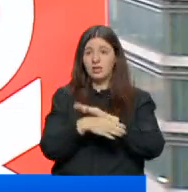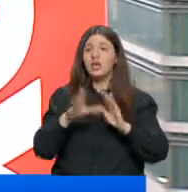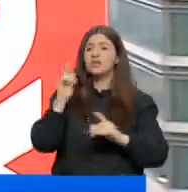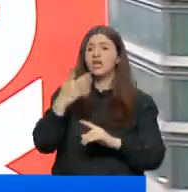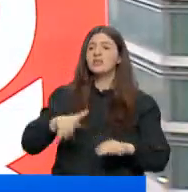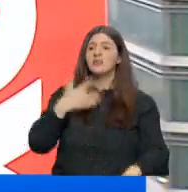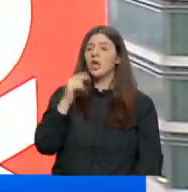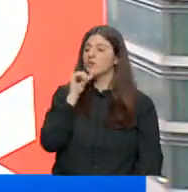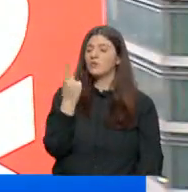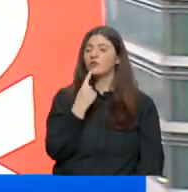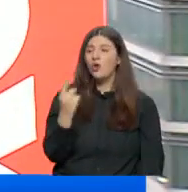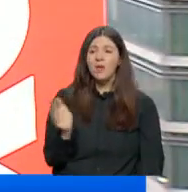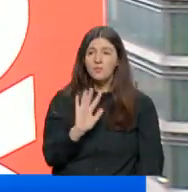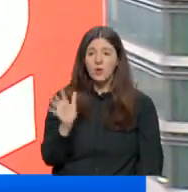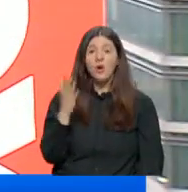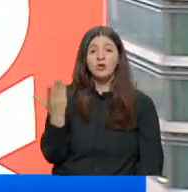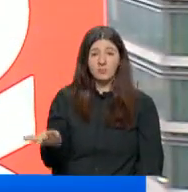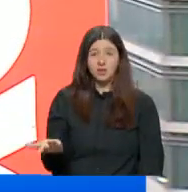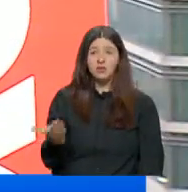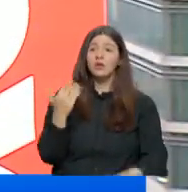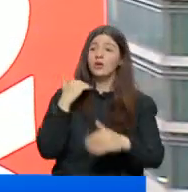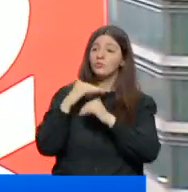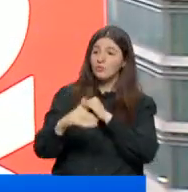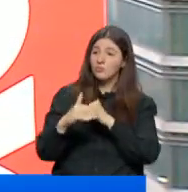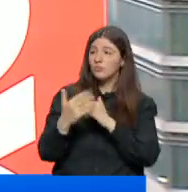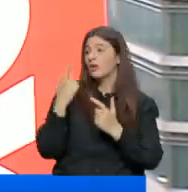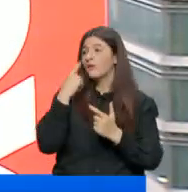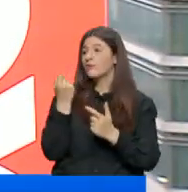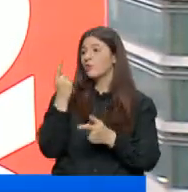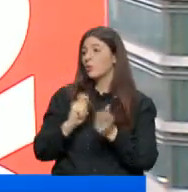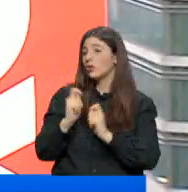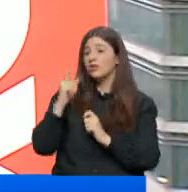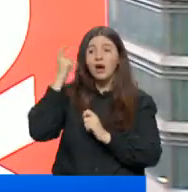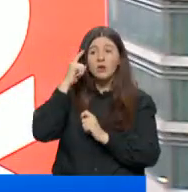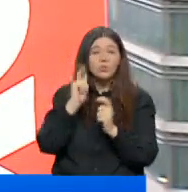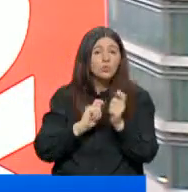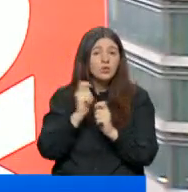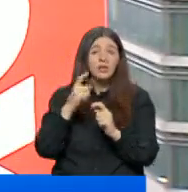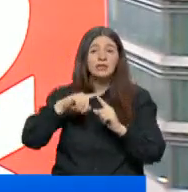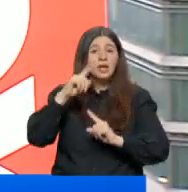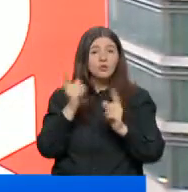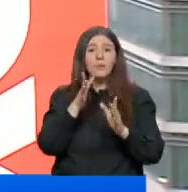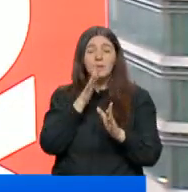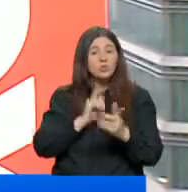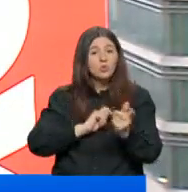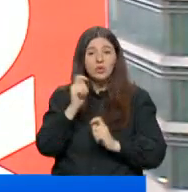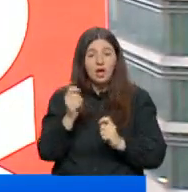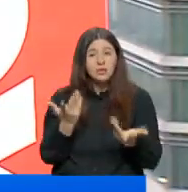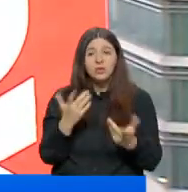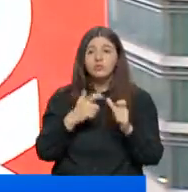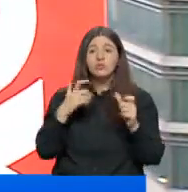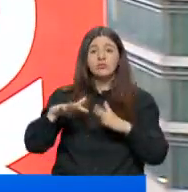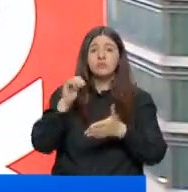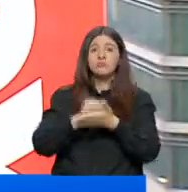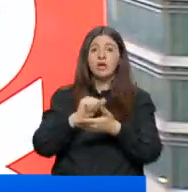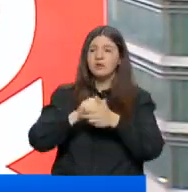istemediği hiçbir şey söylenemiyor. O zaman halkımız da yaratıcılığını kullandı, aklını kullandı, teknolojiyi, bilimi kullandı. Sosyal